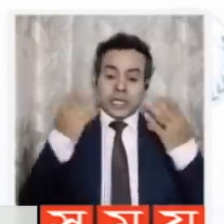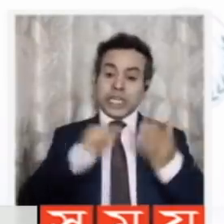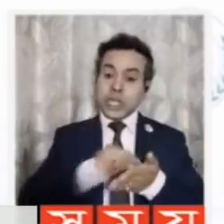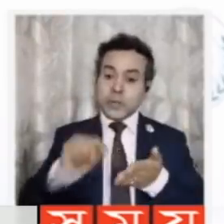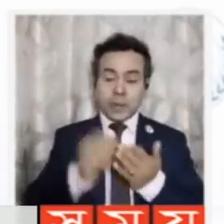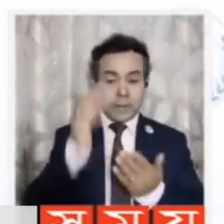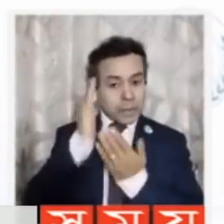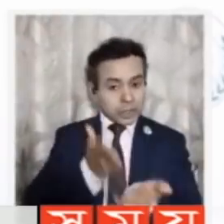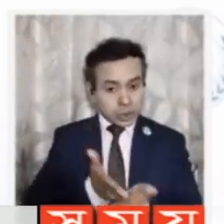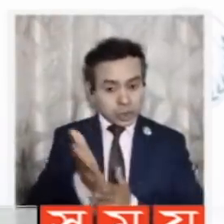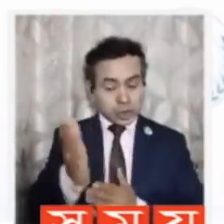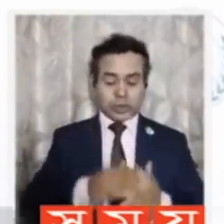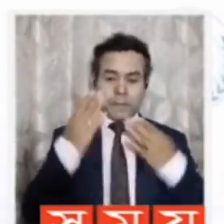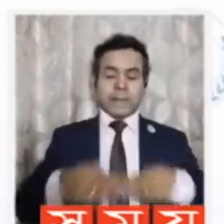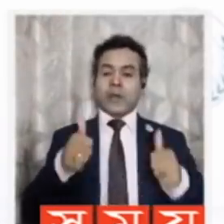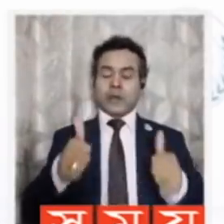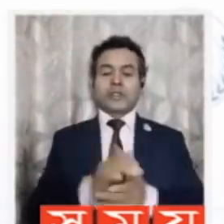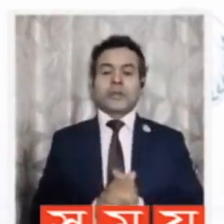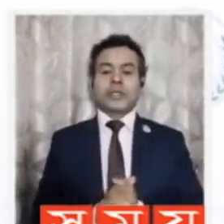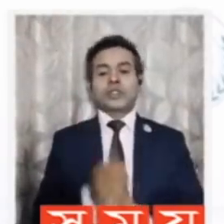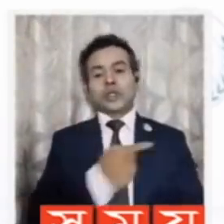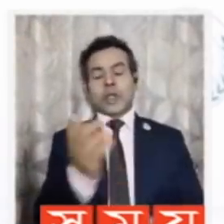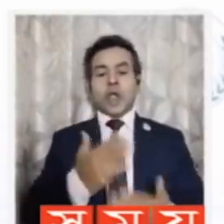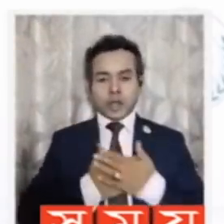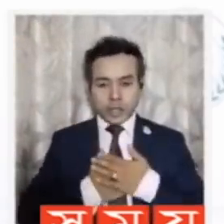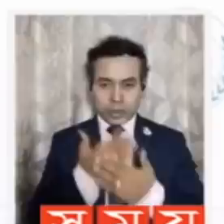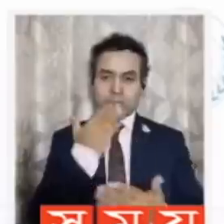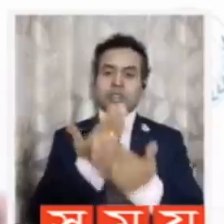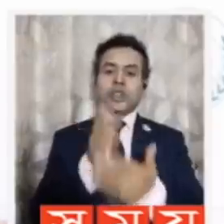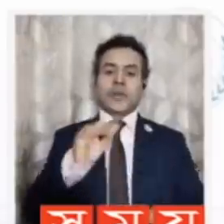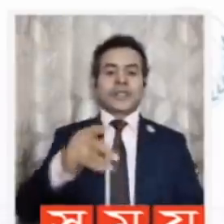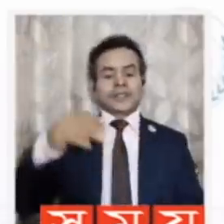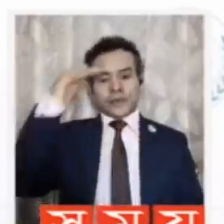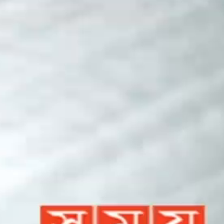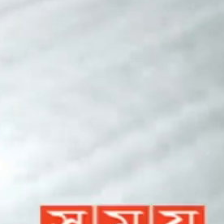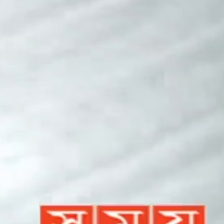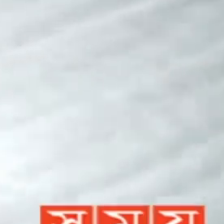মেনে চলুন, সুস্থ থাকুন, ভালো থাকুন। সবাইকে অনেক অনেক ধন্যবাদ। আসসালামু আলাইকুম।